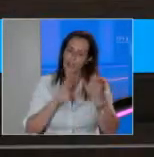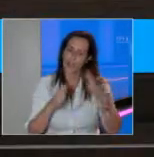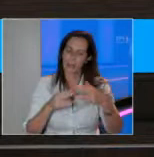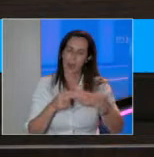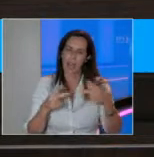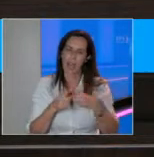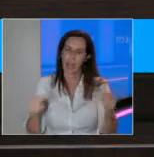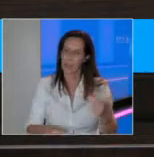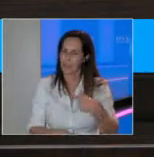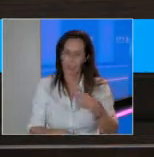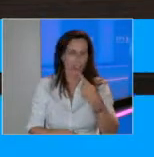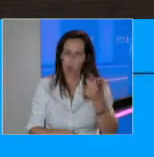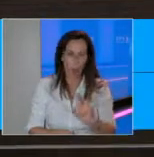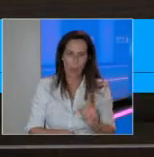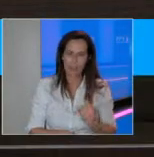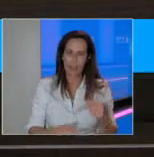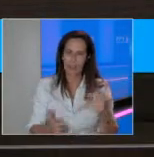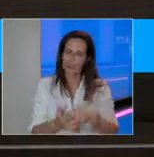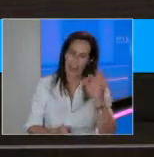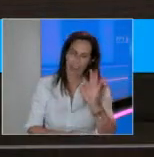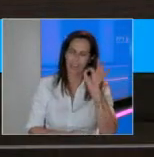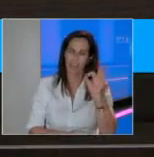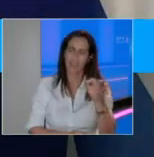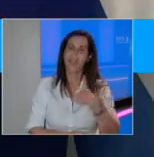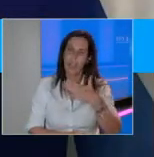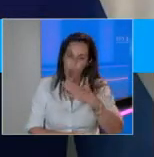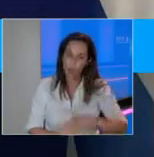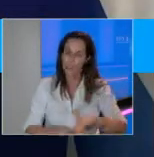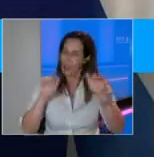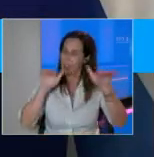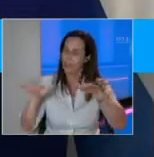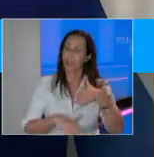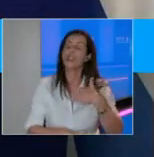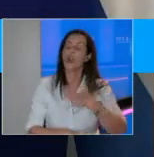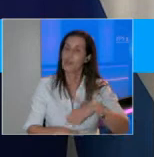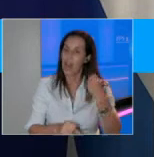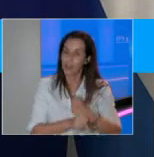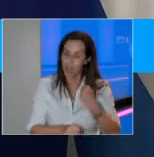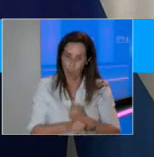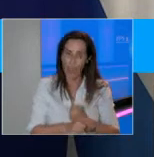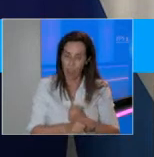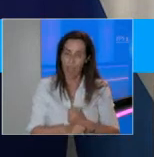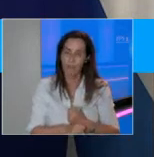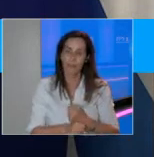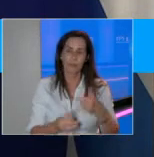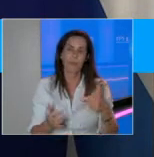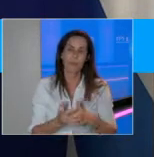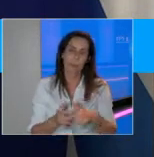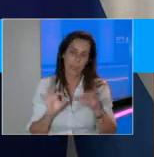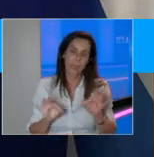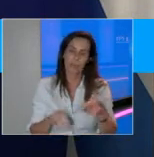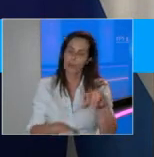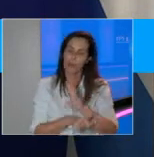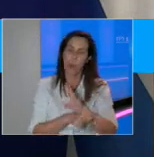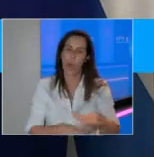ותושבים שגרים פה. ואני לא אומר את זה בשביל הקנית, אני הייתי רוצה לברך את הממשלה על עבודתה הנאמנה, בעצם